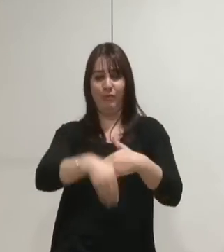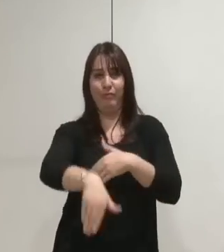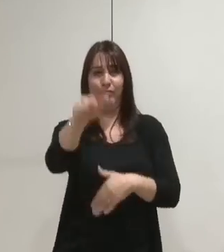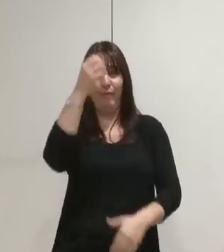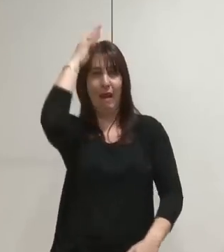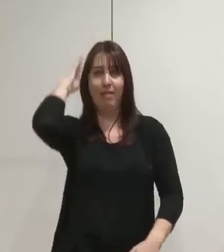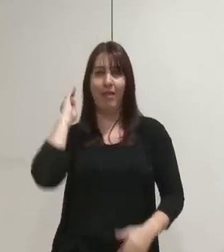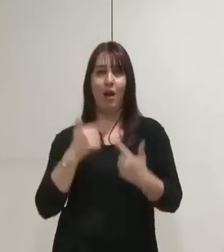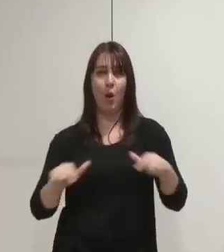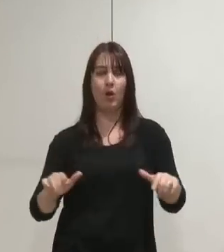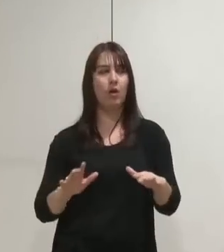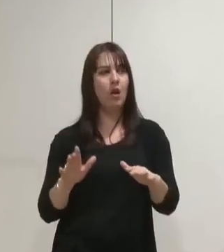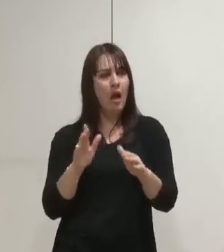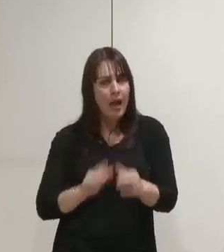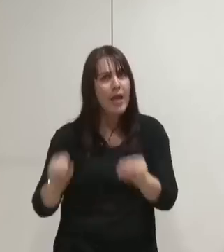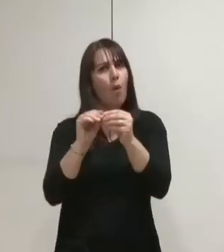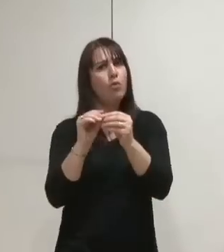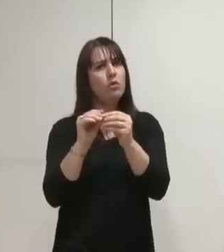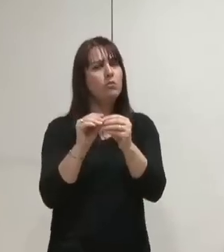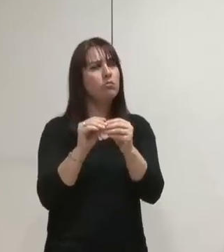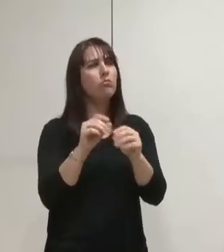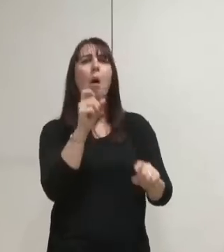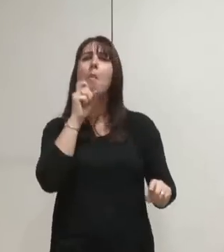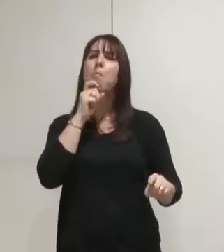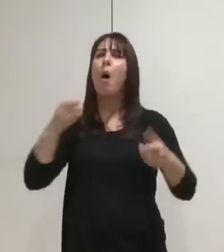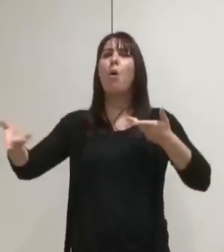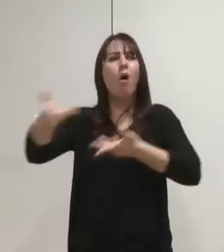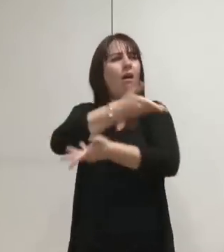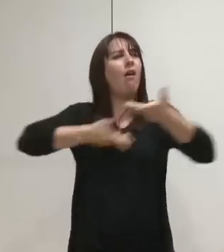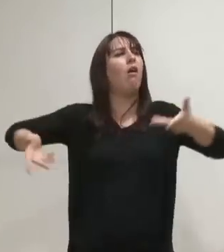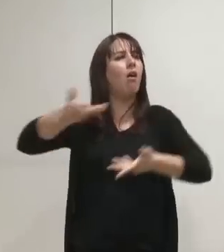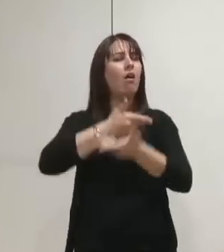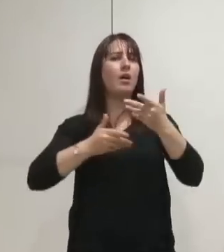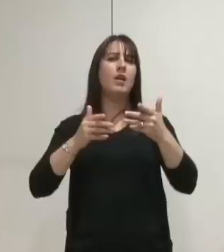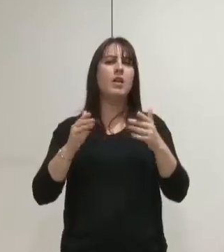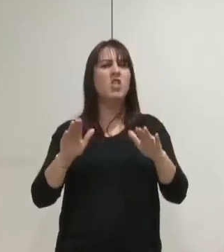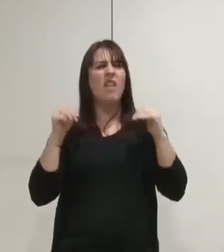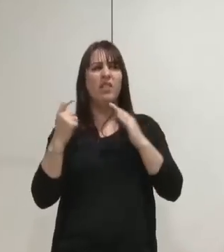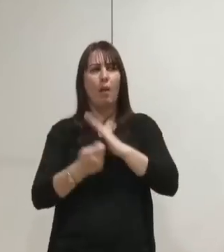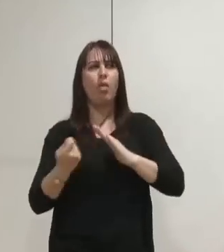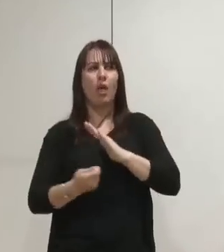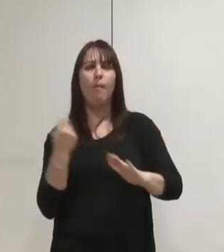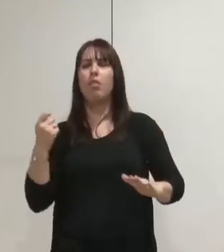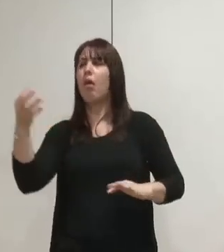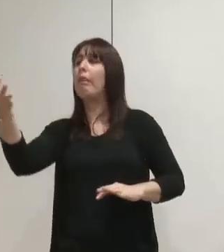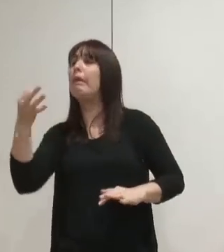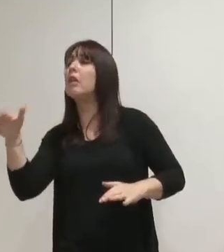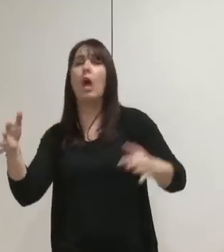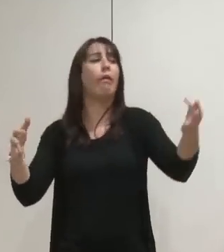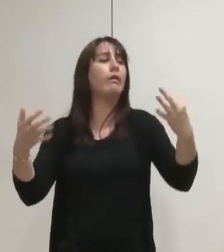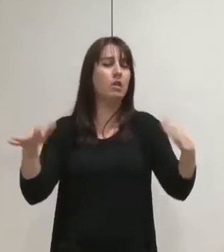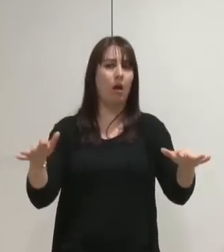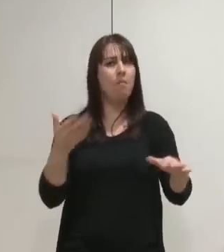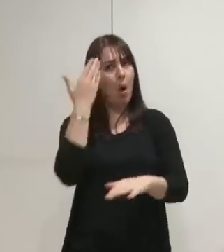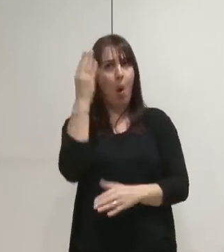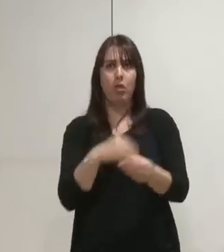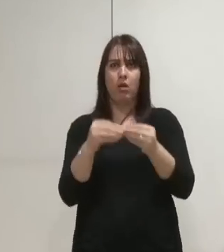à terme et puis je vais ajouter encore un autre élément qui a pas été dit jusqu'ici puceque j' j'essaie d'éviter de l'érodite autre élément mais